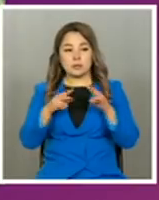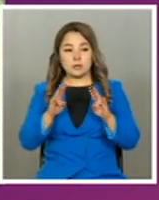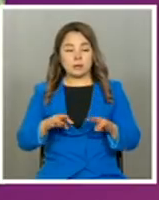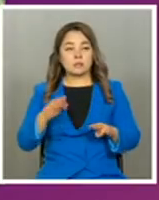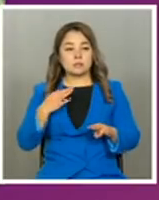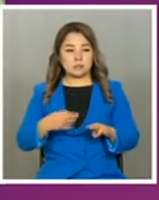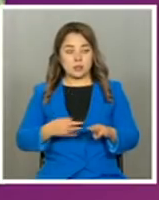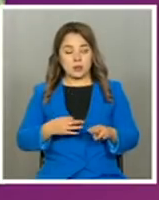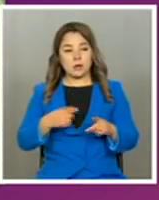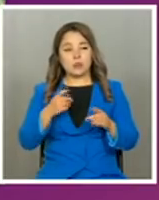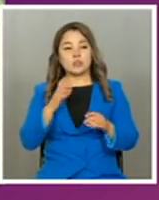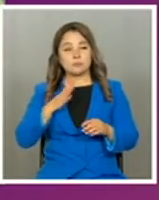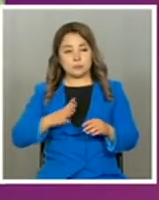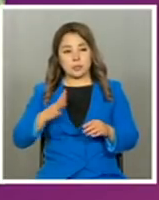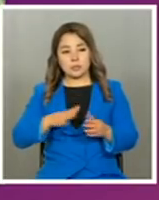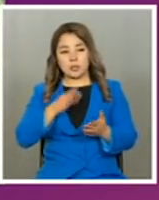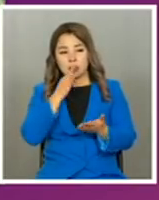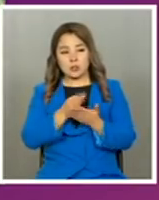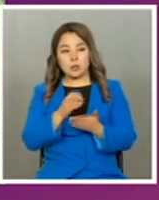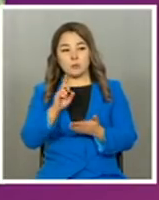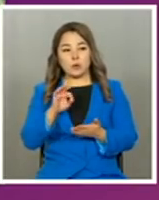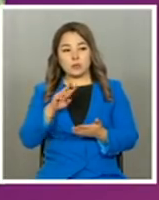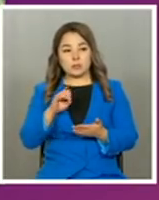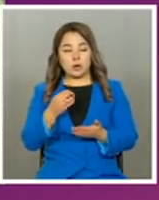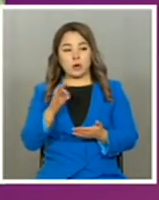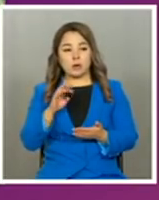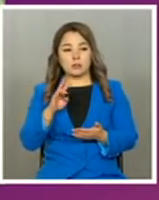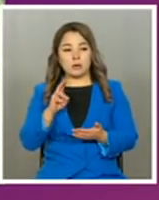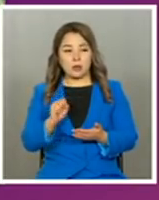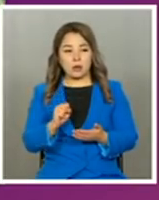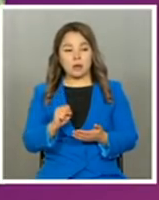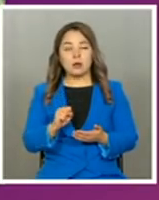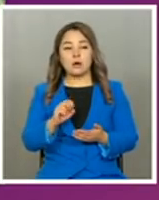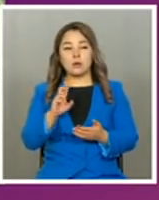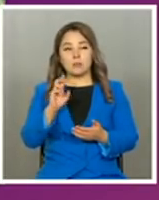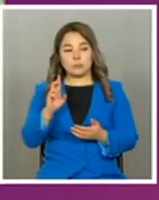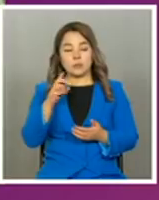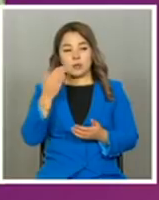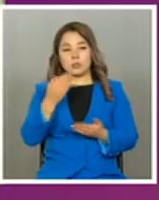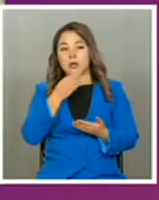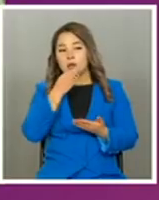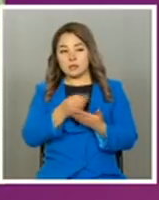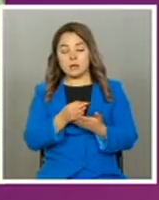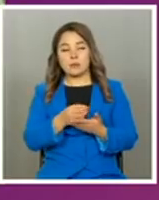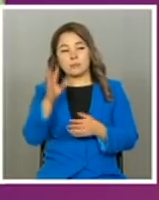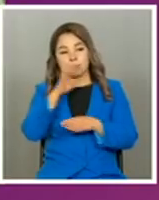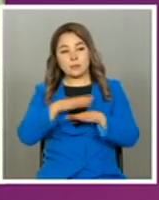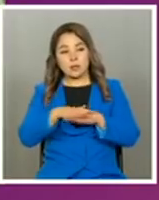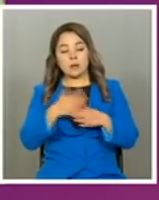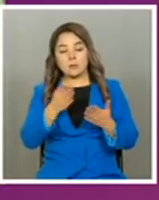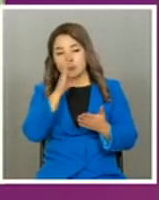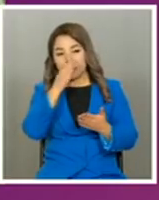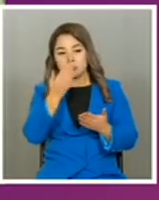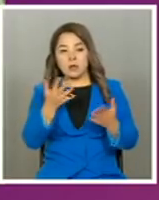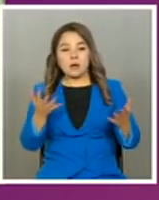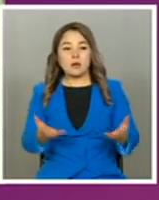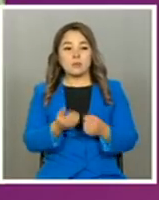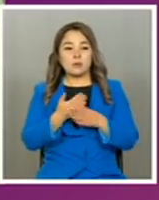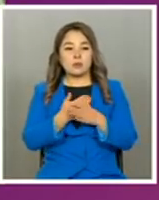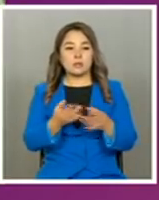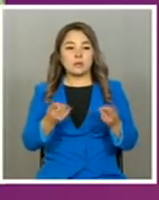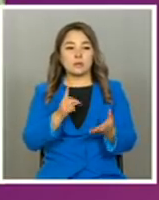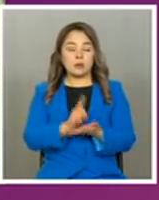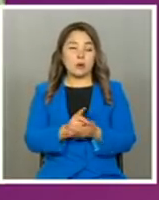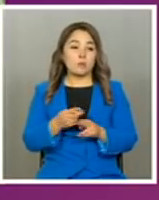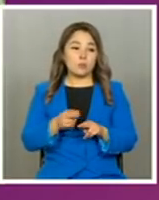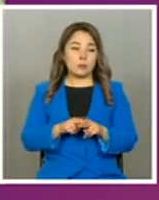шыдай тұр. Бөже Оңқа, о, құдірет, ел жауды қалайда аман алып қалуым керек. Бұл